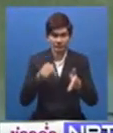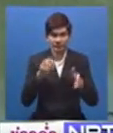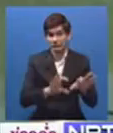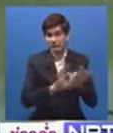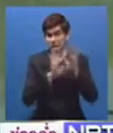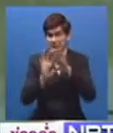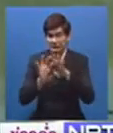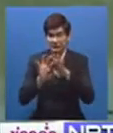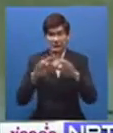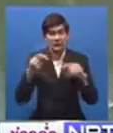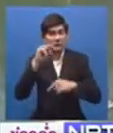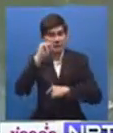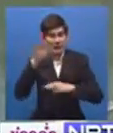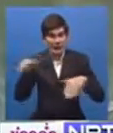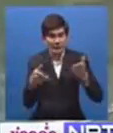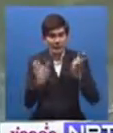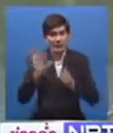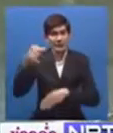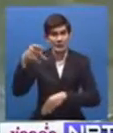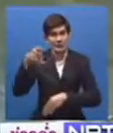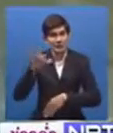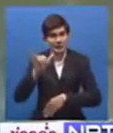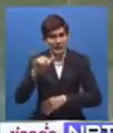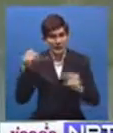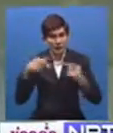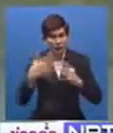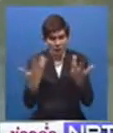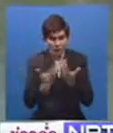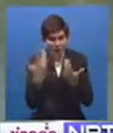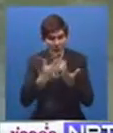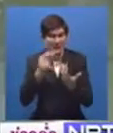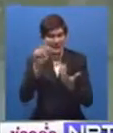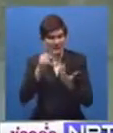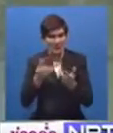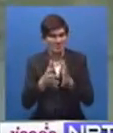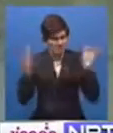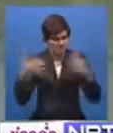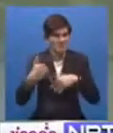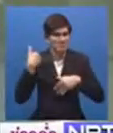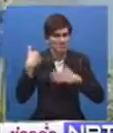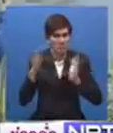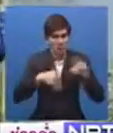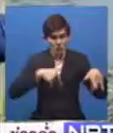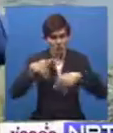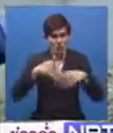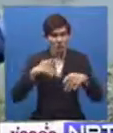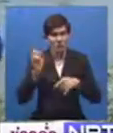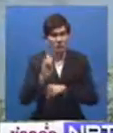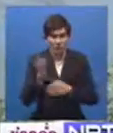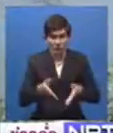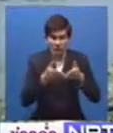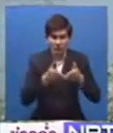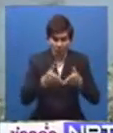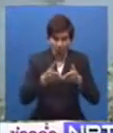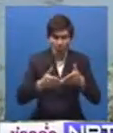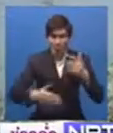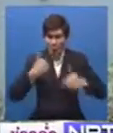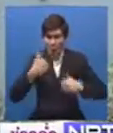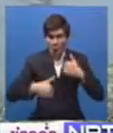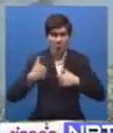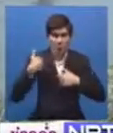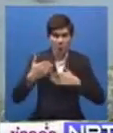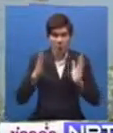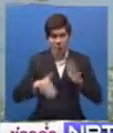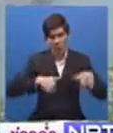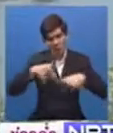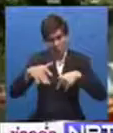ต่อกับแม่น้ำเจ้าพระยามีปักตบผักตบและวัชพืชจำนวนมากทำให้ประชาชนที่ใช้เรือในการเดินทางเดือดร้อนประชา